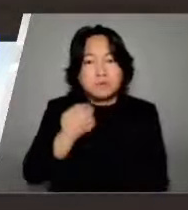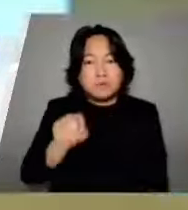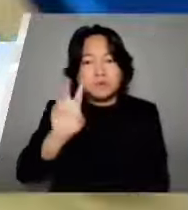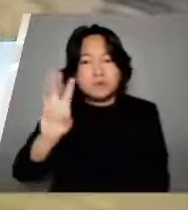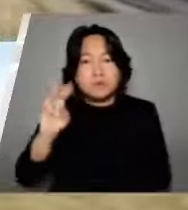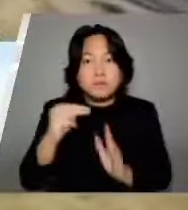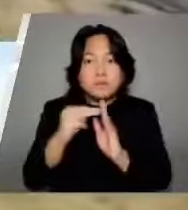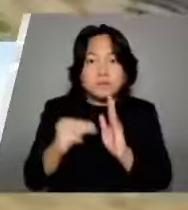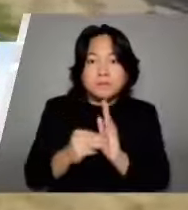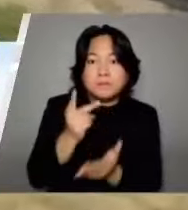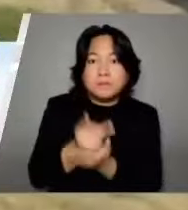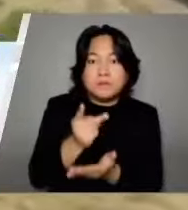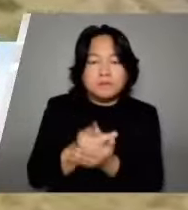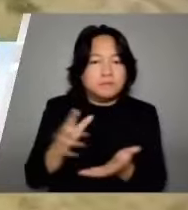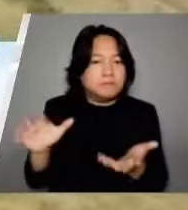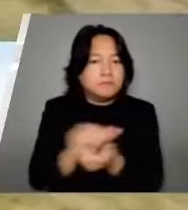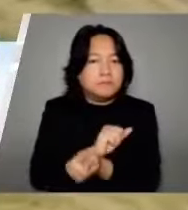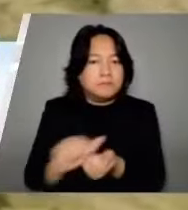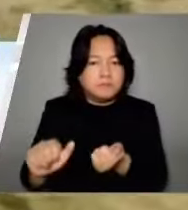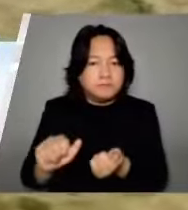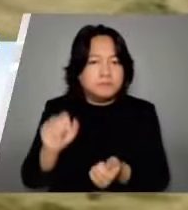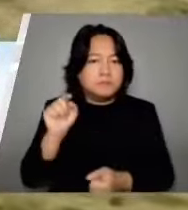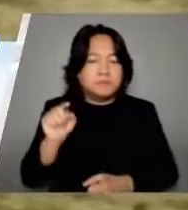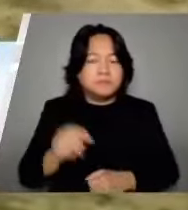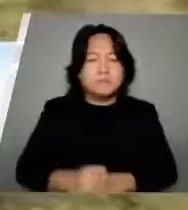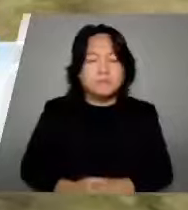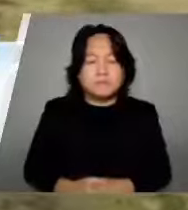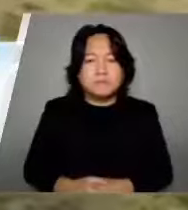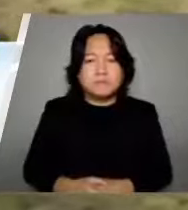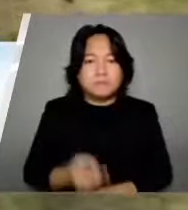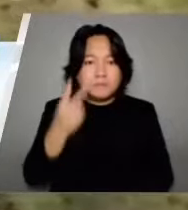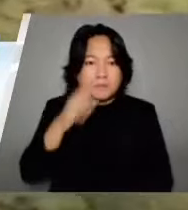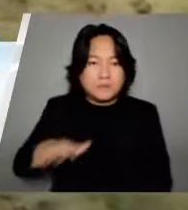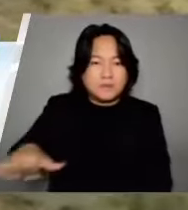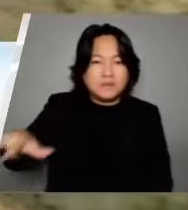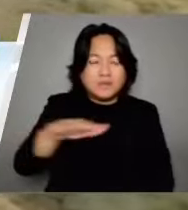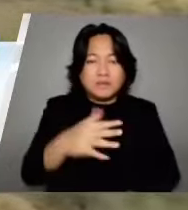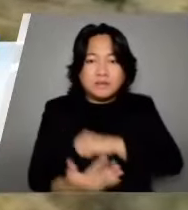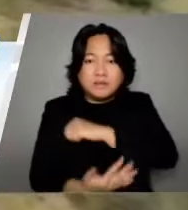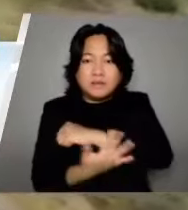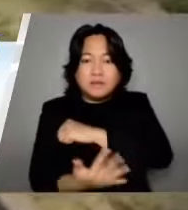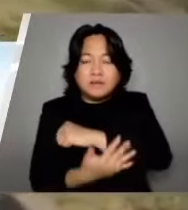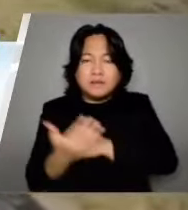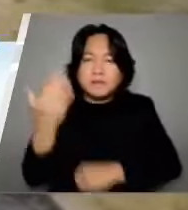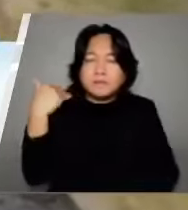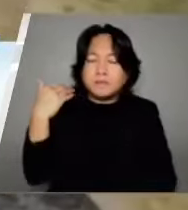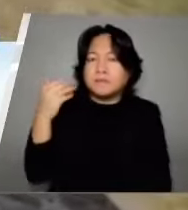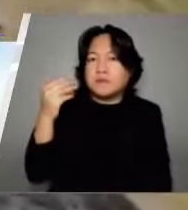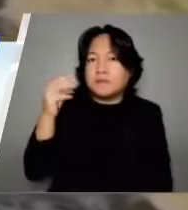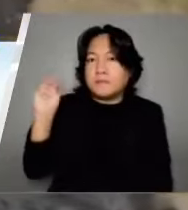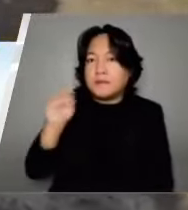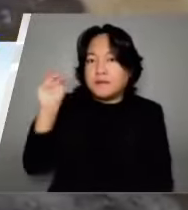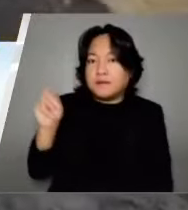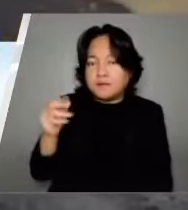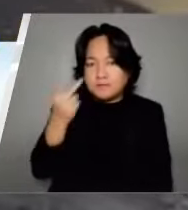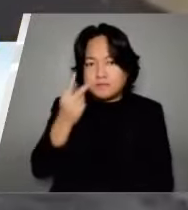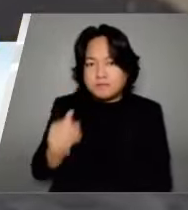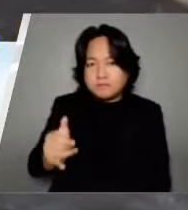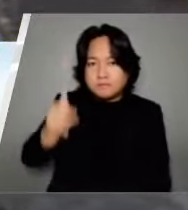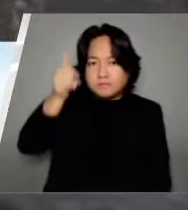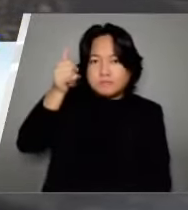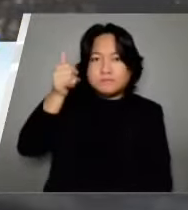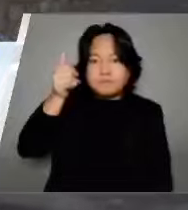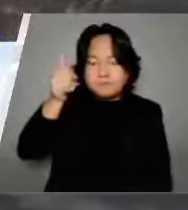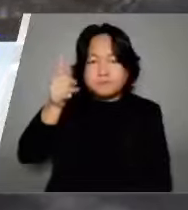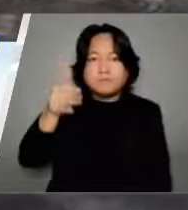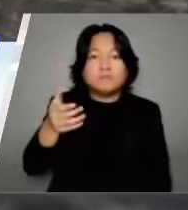danyos. Kita naman ang lawak ng pinsala ng grass fire noong Lunes sa drone video na ito sa Delfin Albano, Isabela.